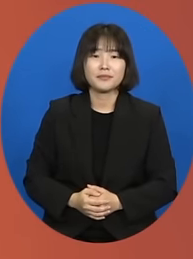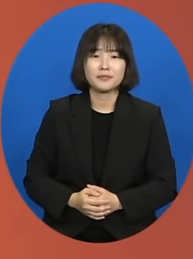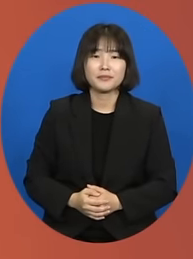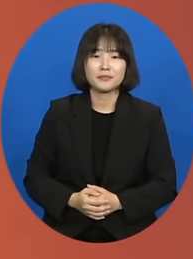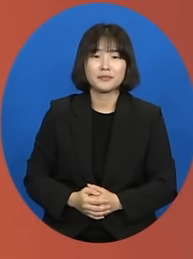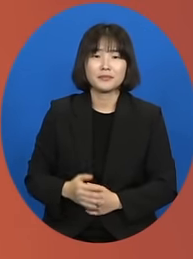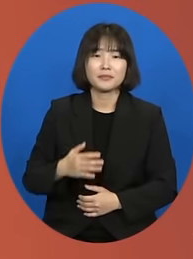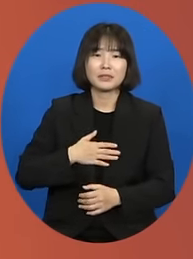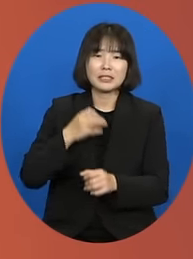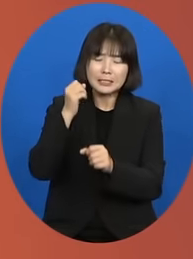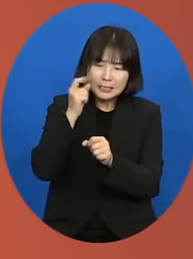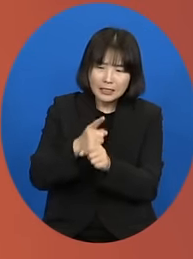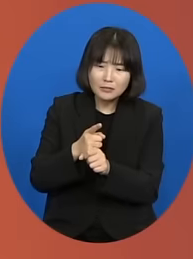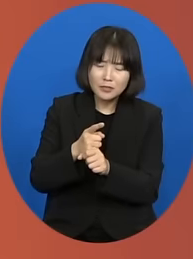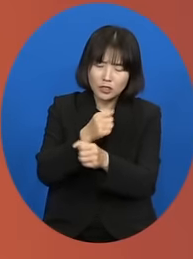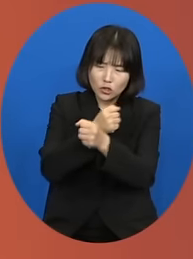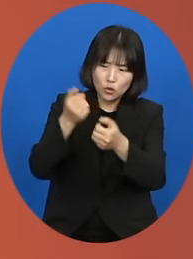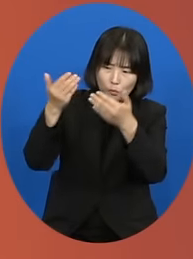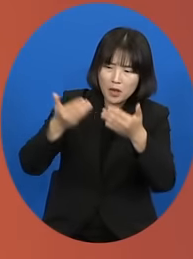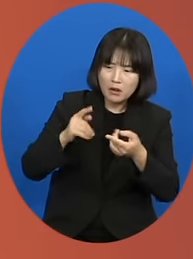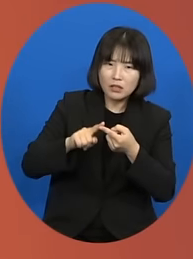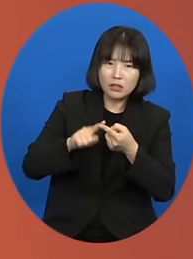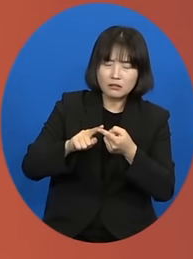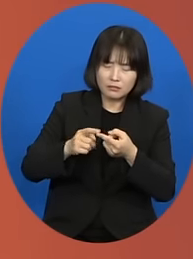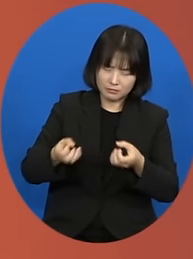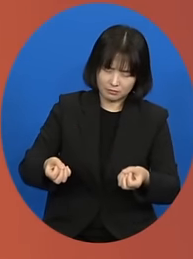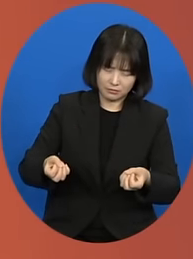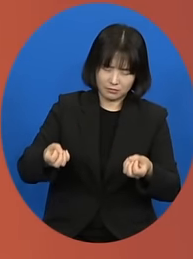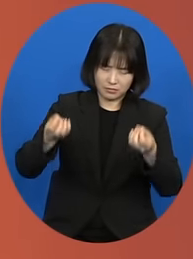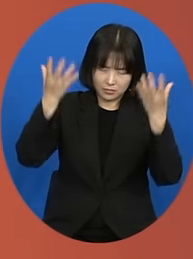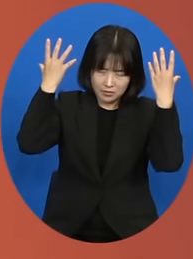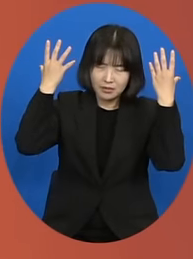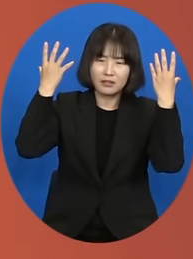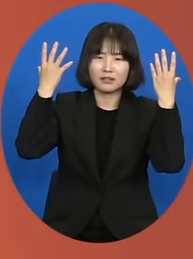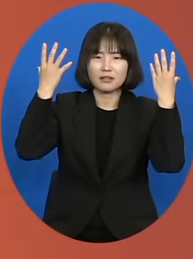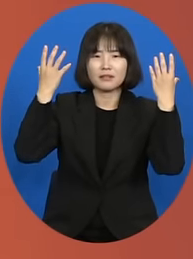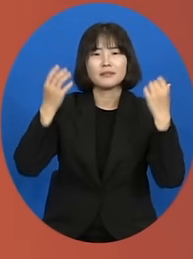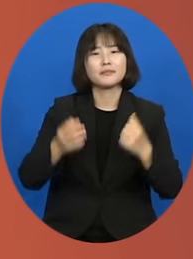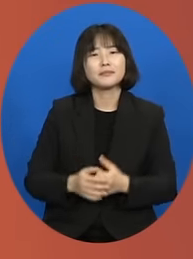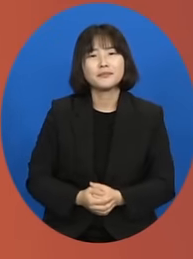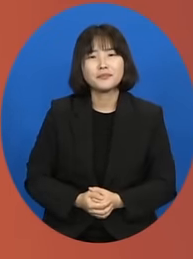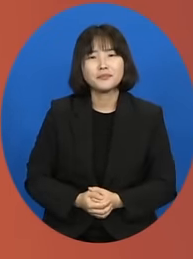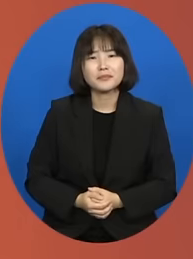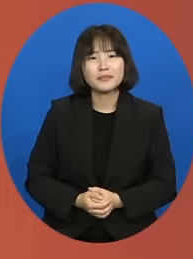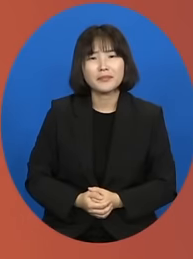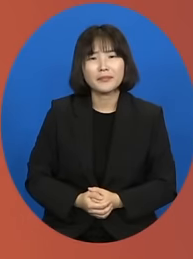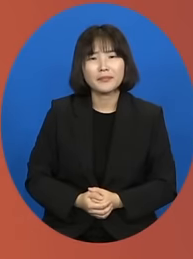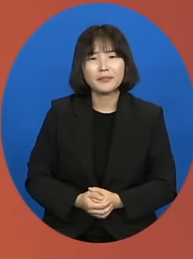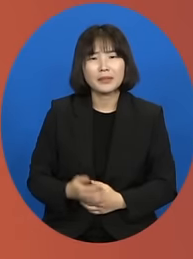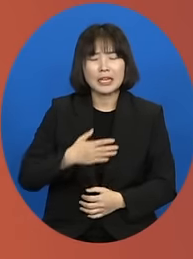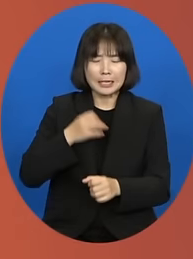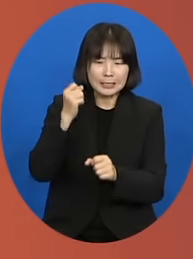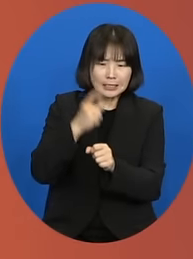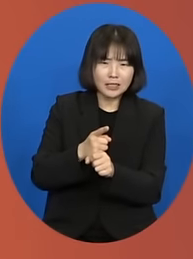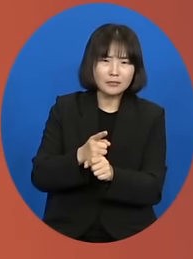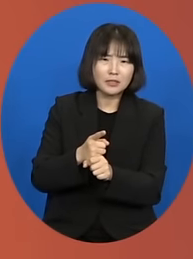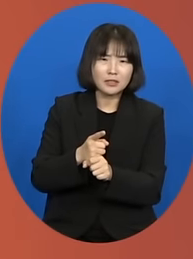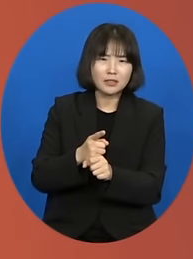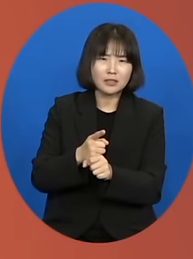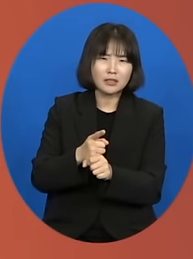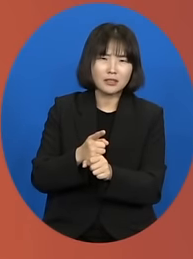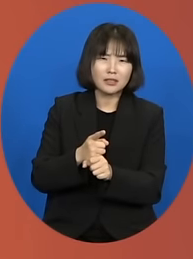내가 이미 그렇게 한번 용서받았다는 것을 다 잊어버립니다. 내가 이미 그렇게 말할 수 없는 죄인